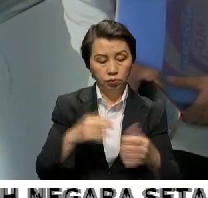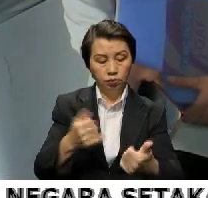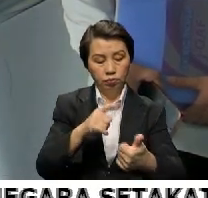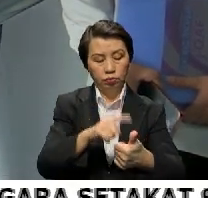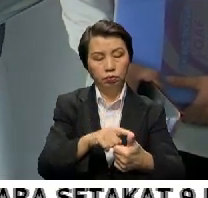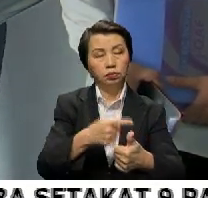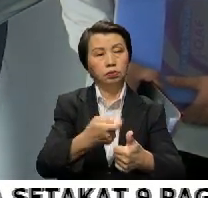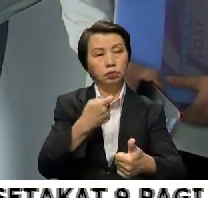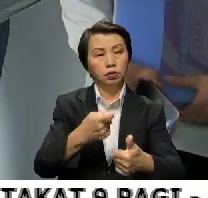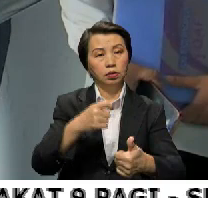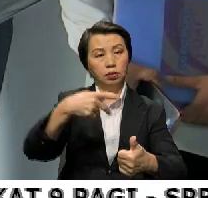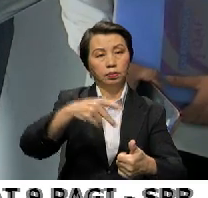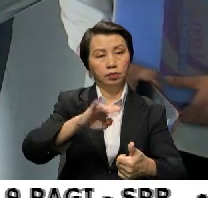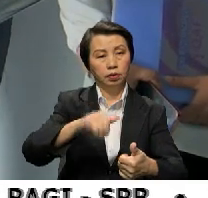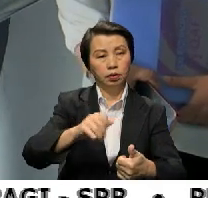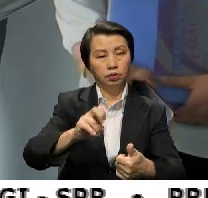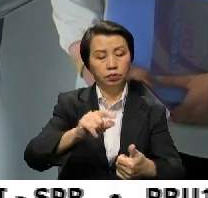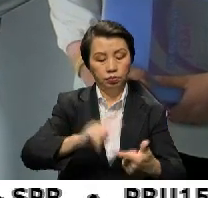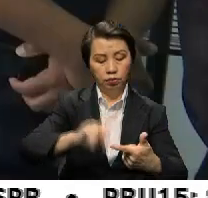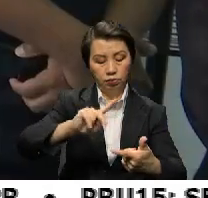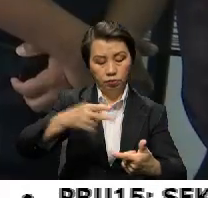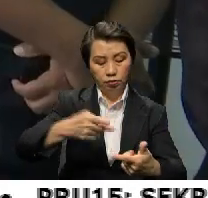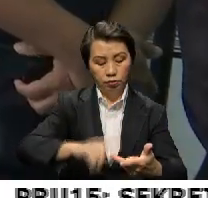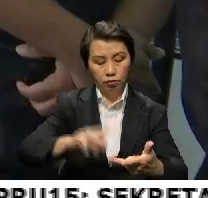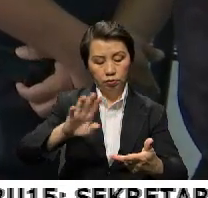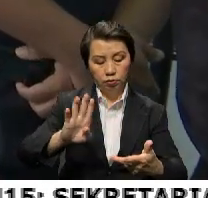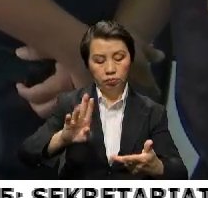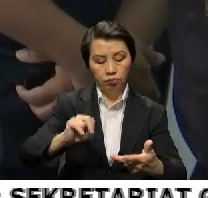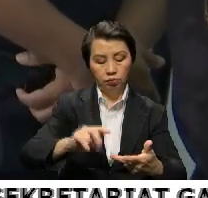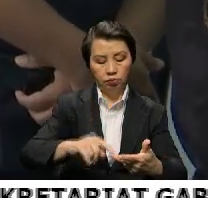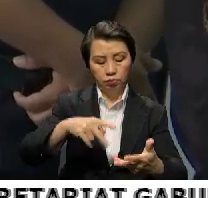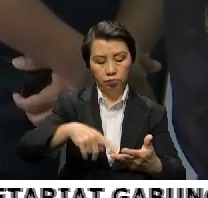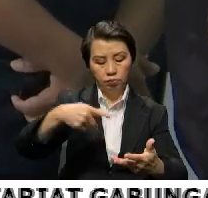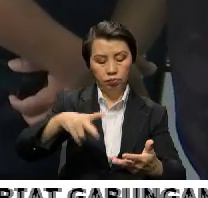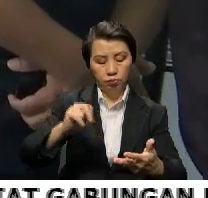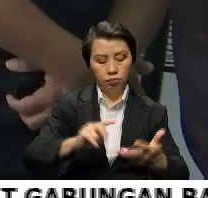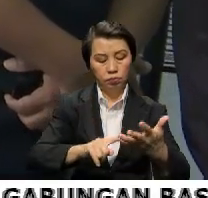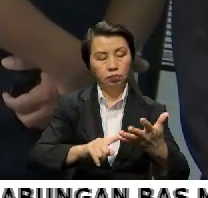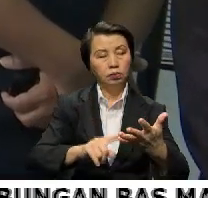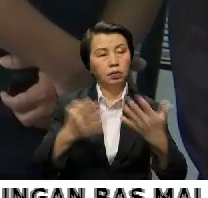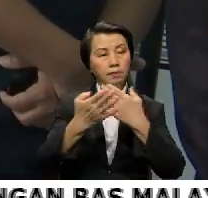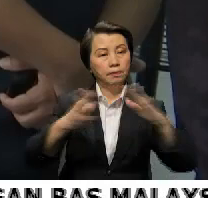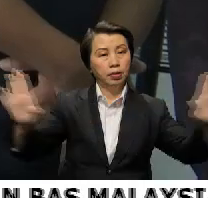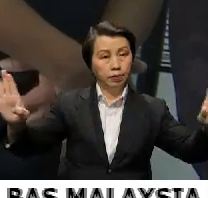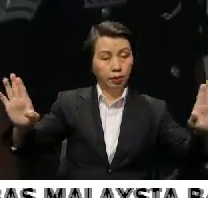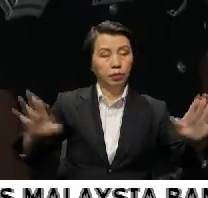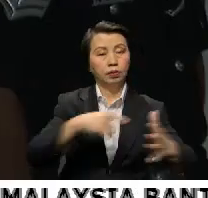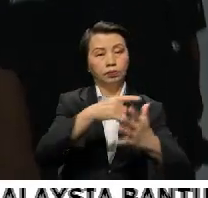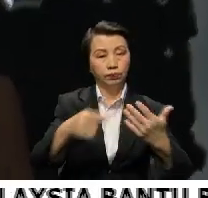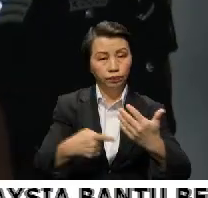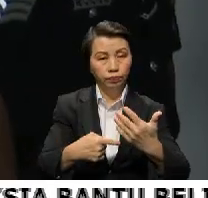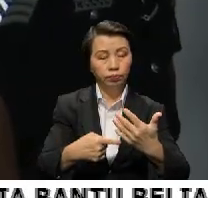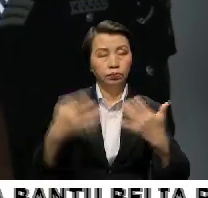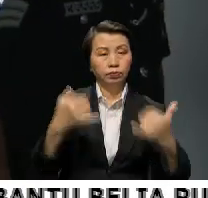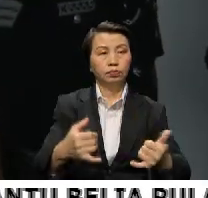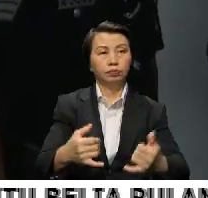antaranya adalah dari Parti Pejuang, Pakatan Harapan, Perikatan Nasional, Barisan Nasional dan seorang calon bebas. Selain itu, secara